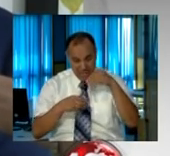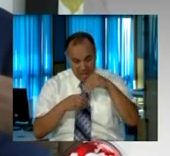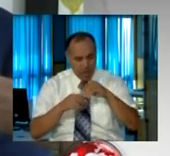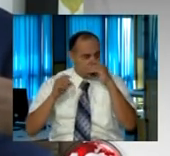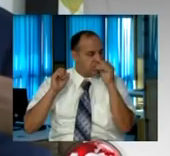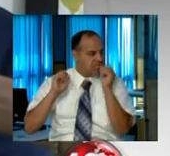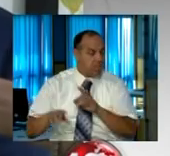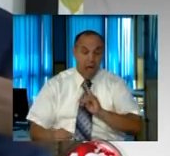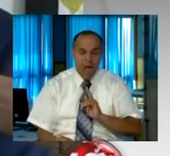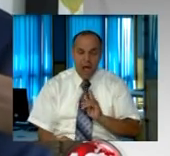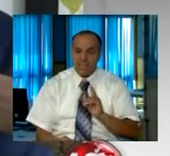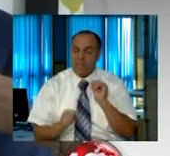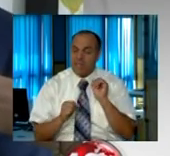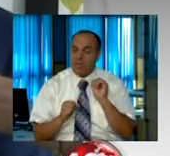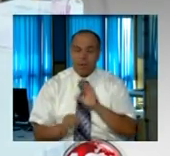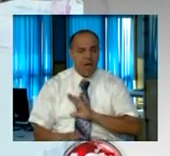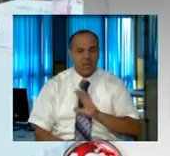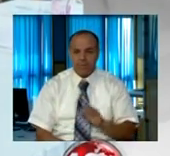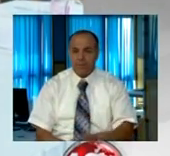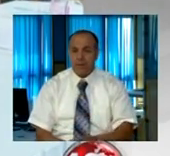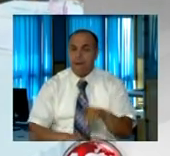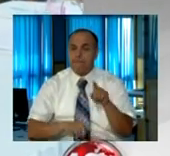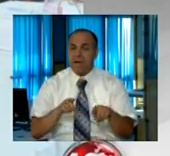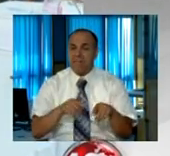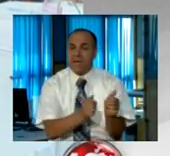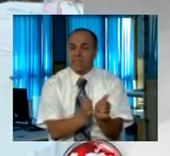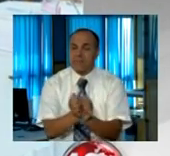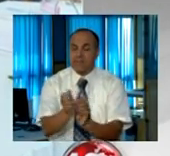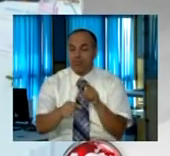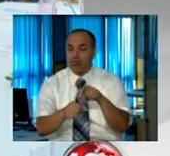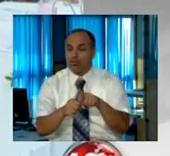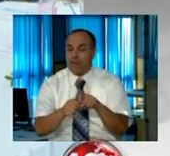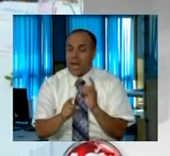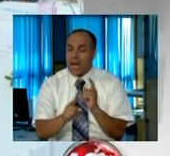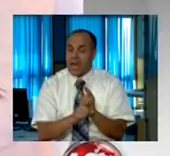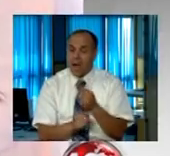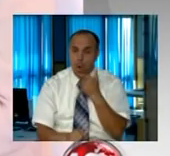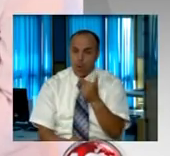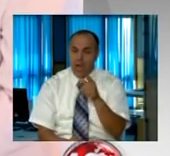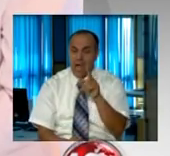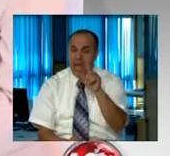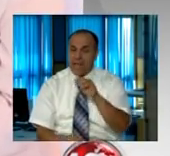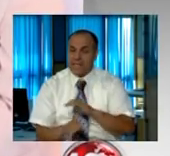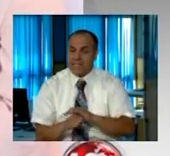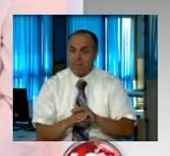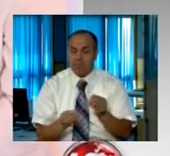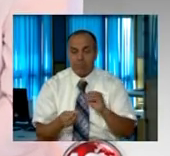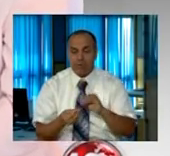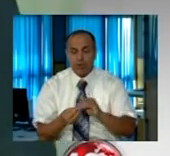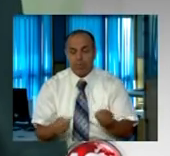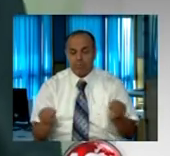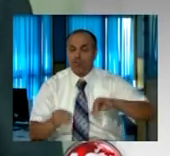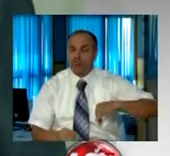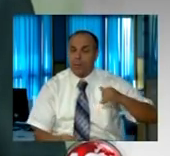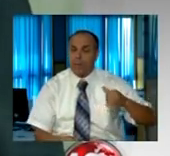وبدأ يفقد الأمل حتى في الثورة نفسها. بعض الأحزاب المشاركة في هذا اللقاء أشارت إلى أن من أسباب تفاقم مشاكل